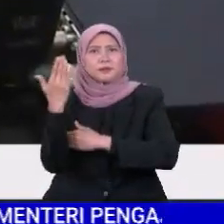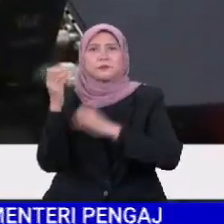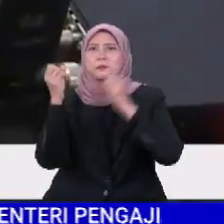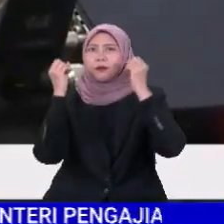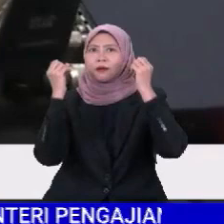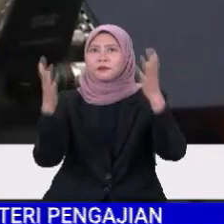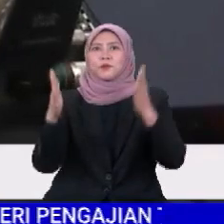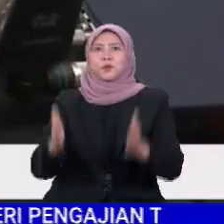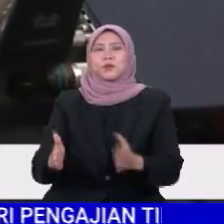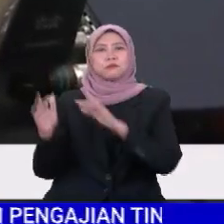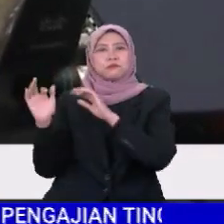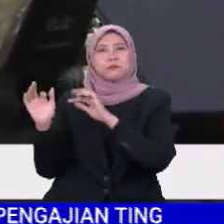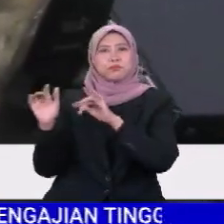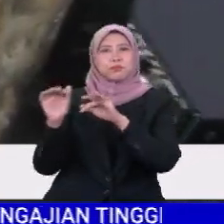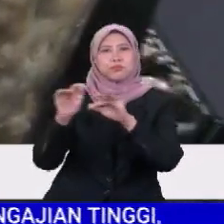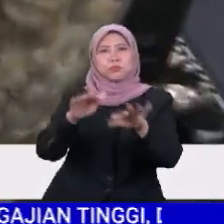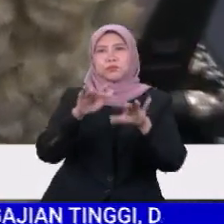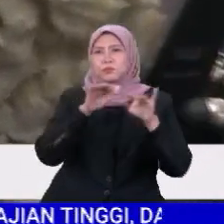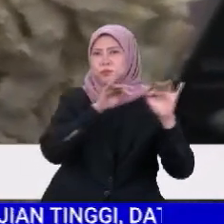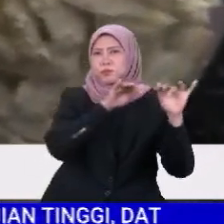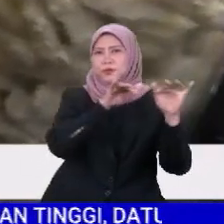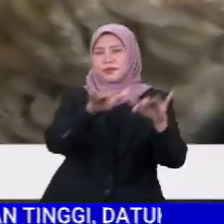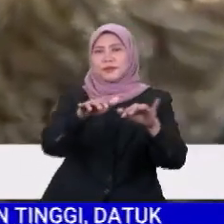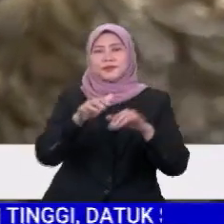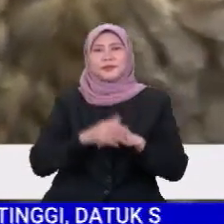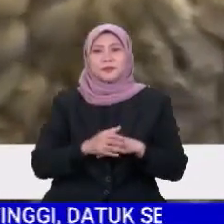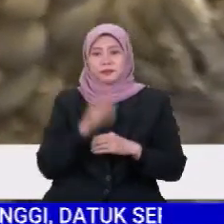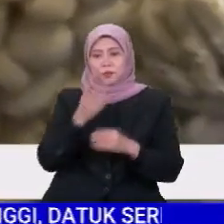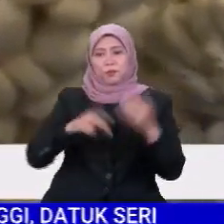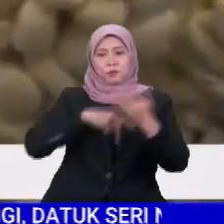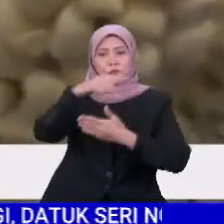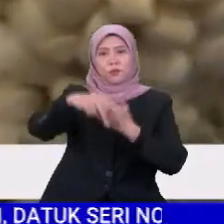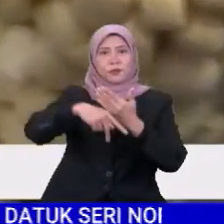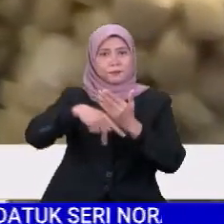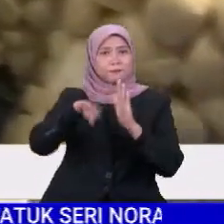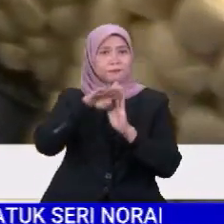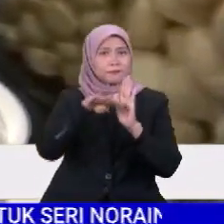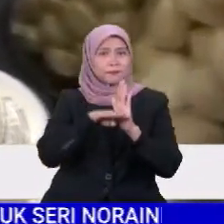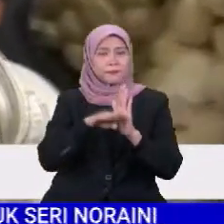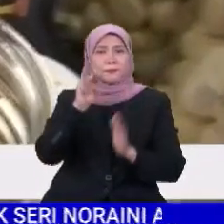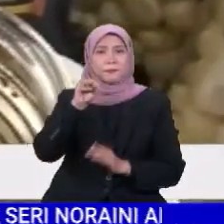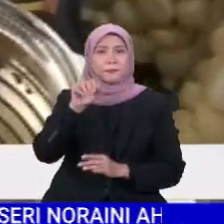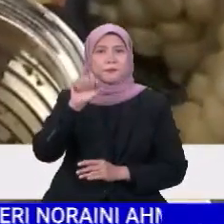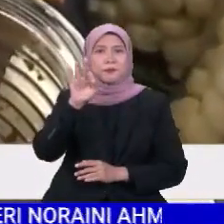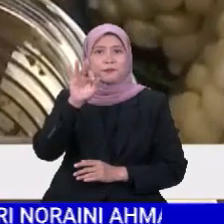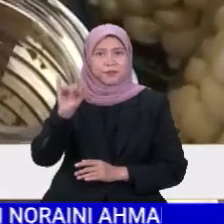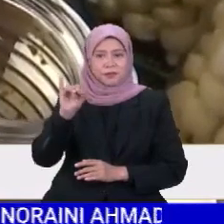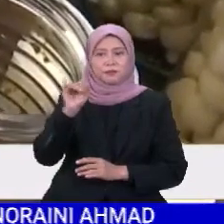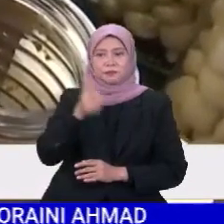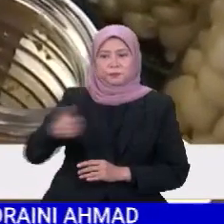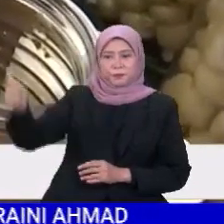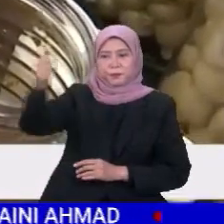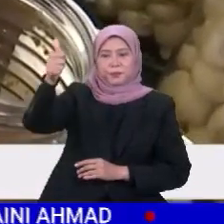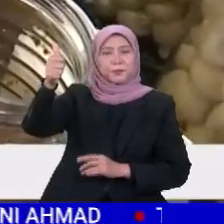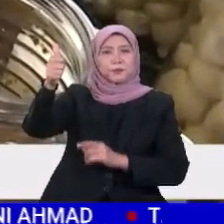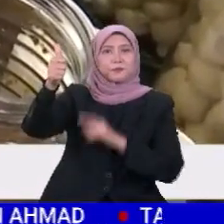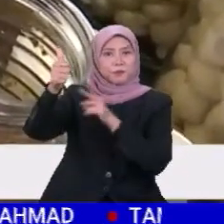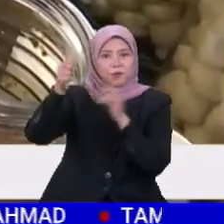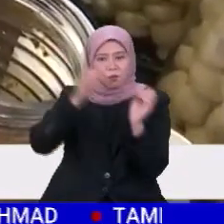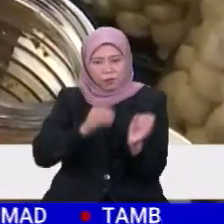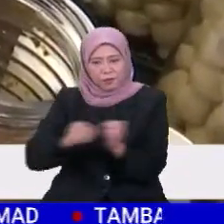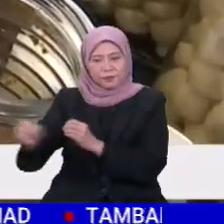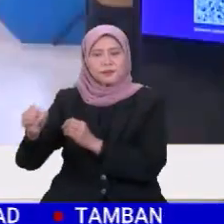datang dan kita memang dari segi pengisian tu Mahfiz sebagai Kementerian Peneraju